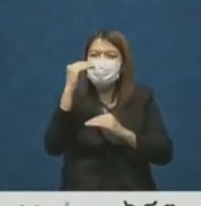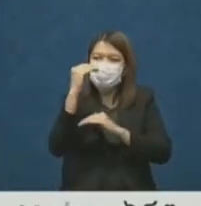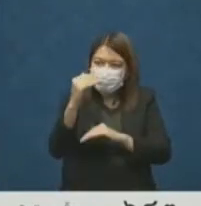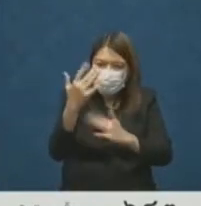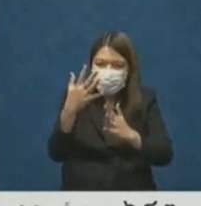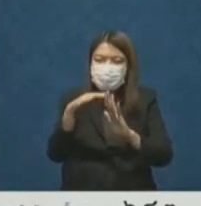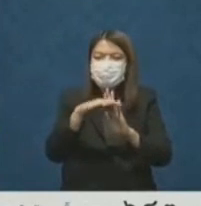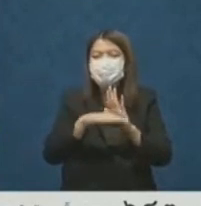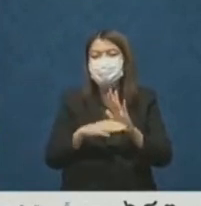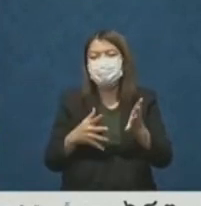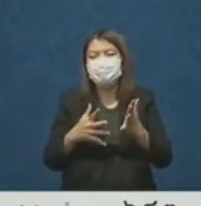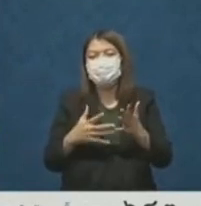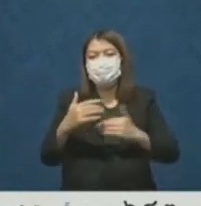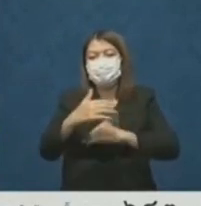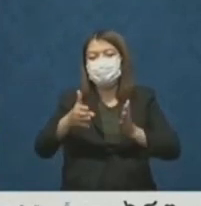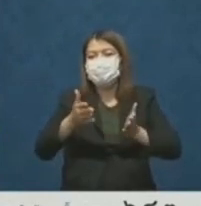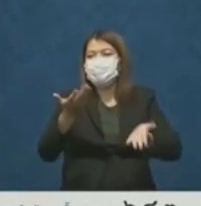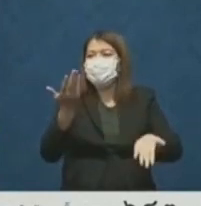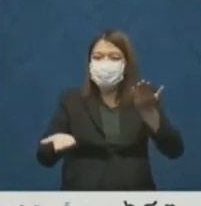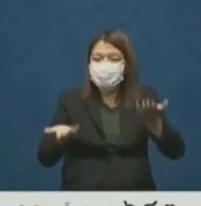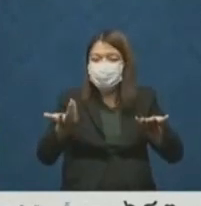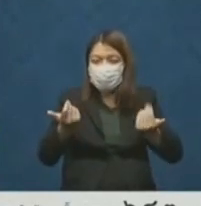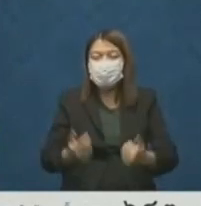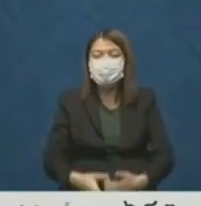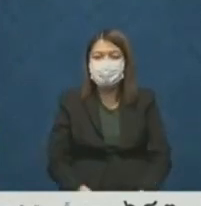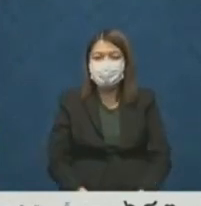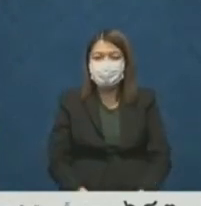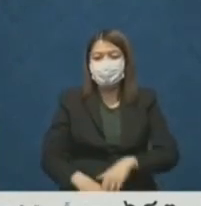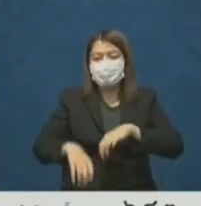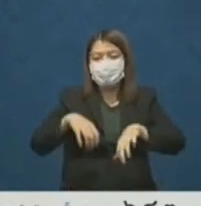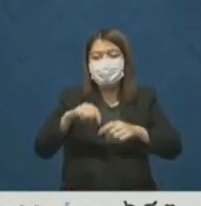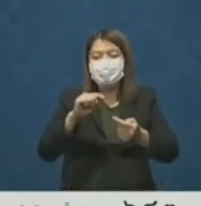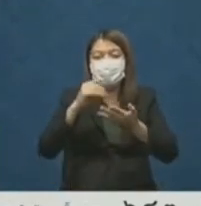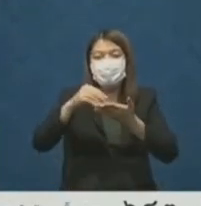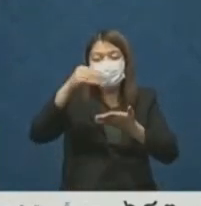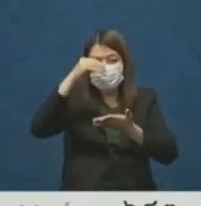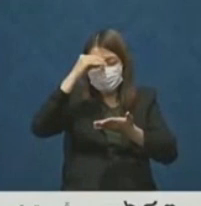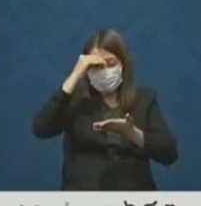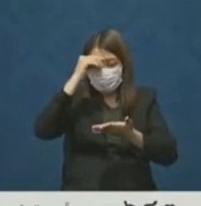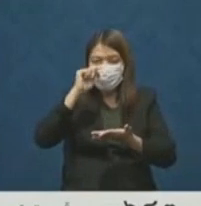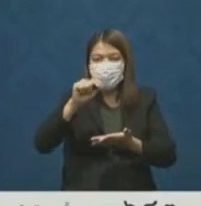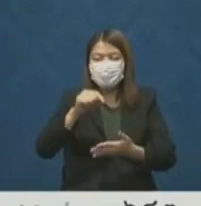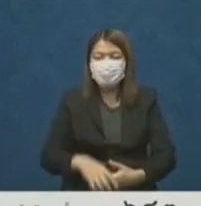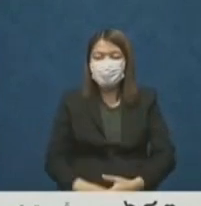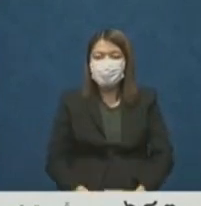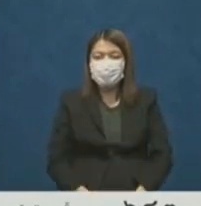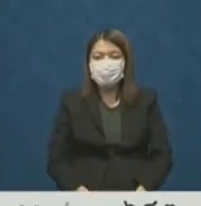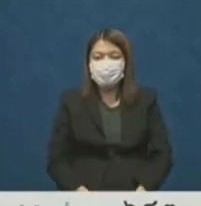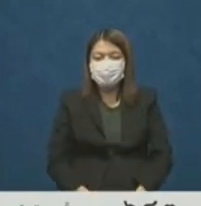แดนด้วยการศึกษาไม่ใช่อยู่ในห้องแล้วครับการจัดการการศึกษาควรที่จะ